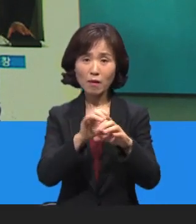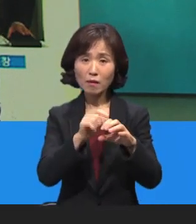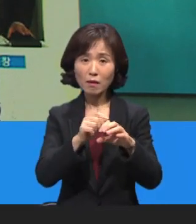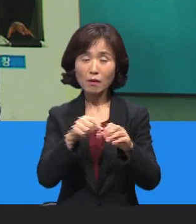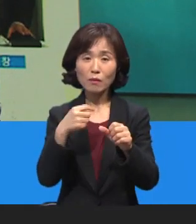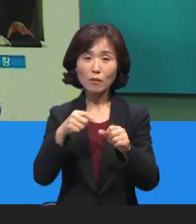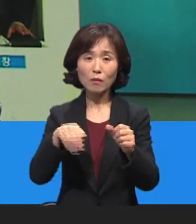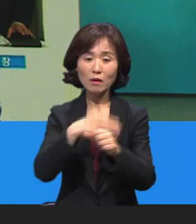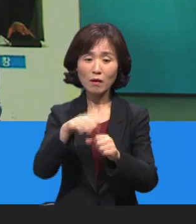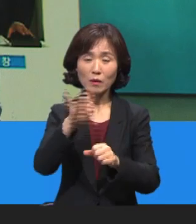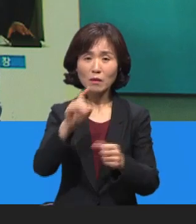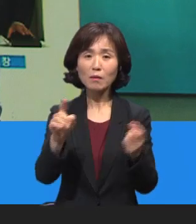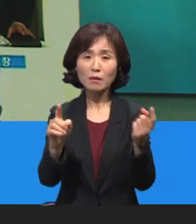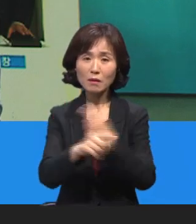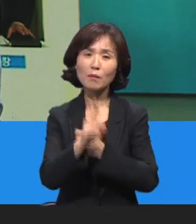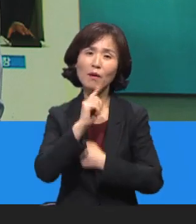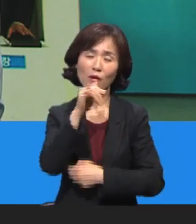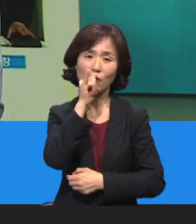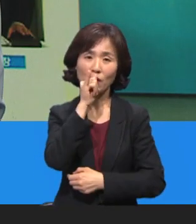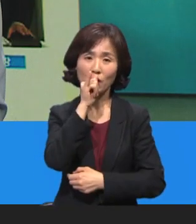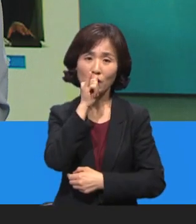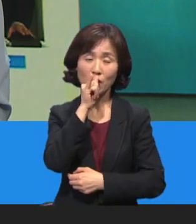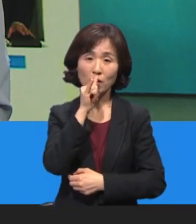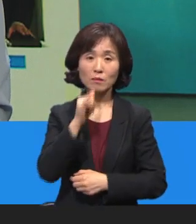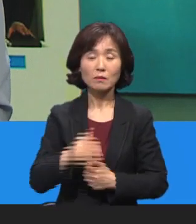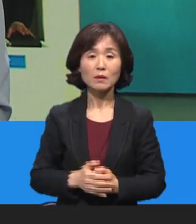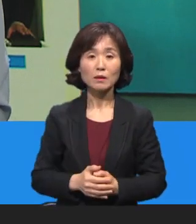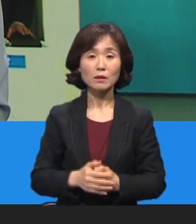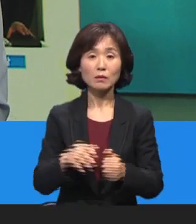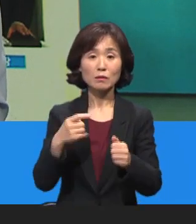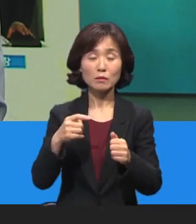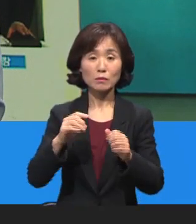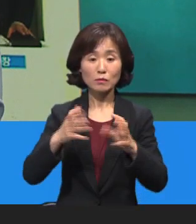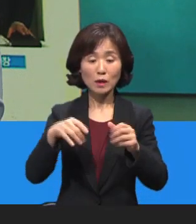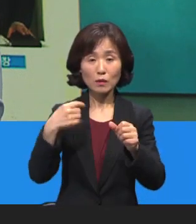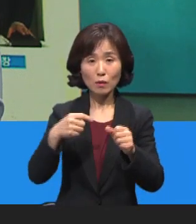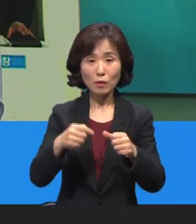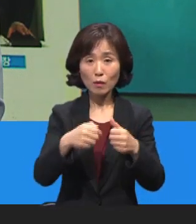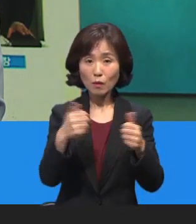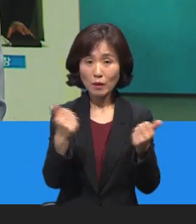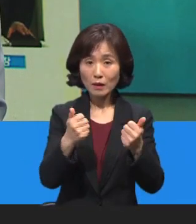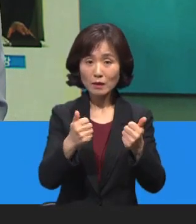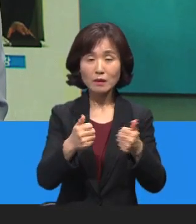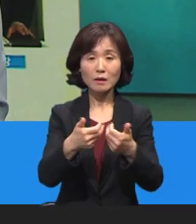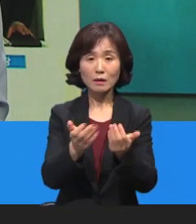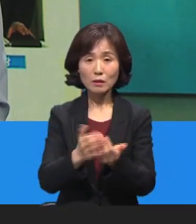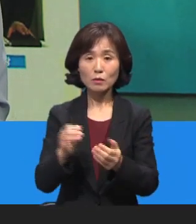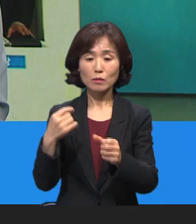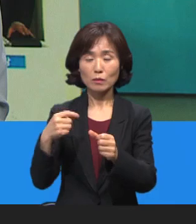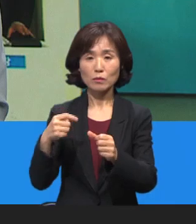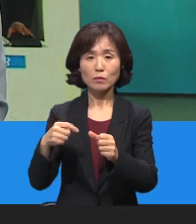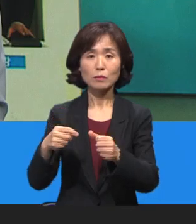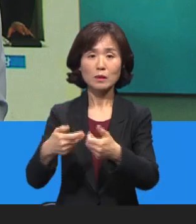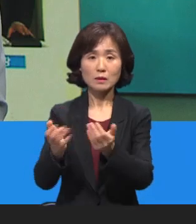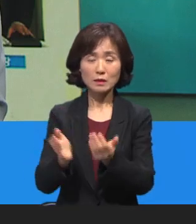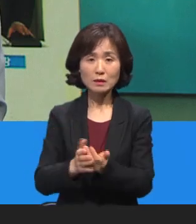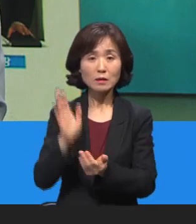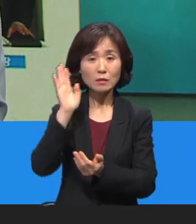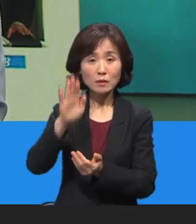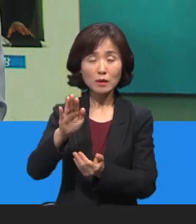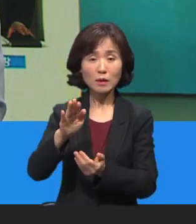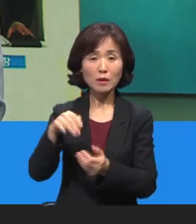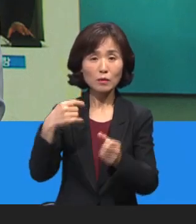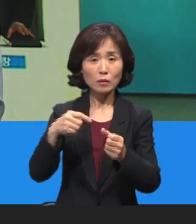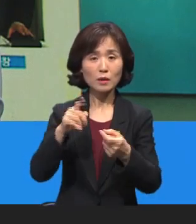환경을 먼저 바꿨다는 얘기도 나오는데요. 네, 이런 가운데 국가교육회의와 교육단체들이 미래사회 학교 역할을 주제로